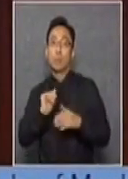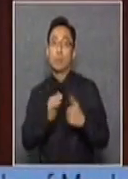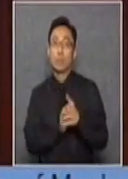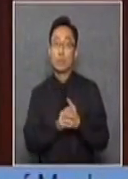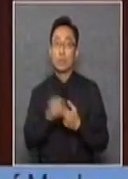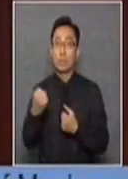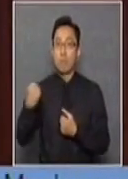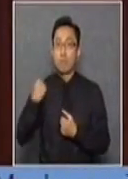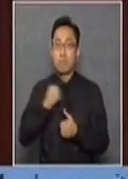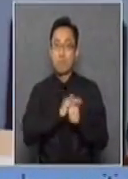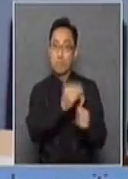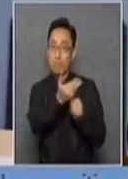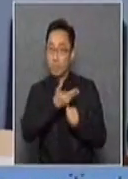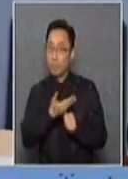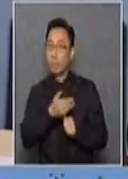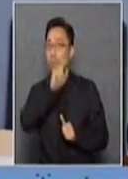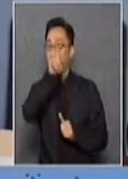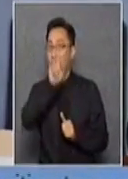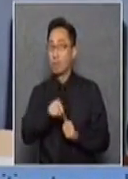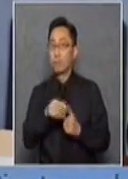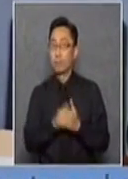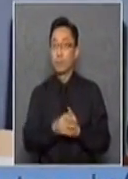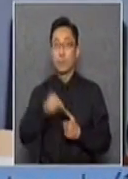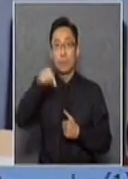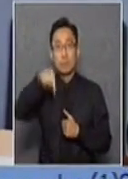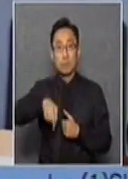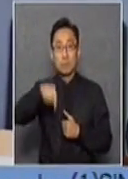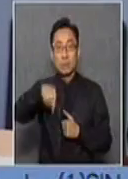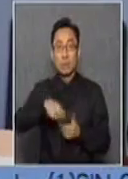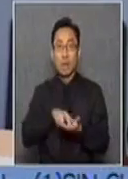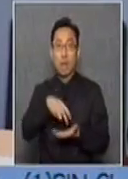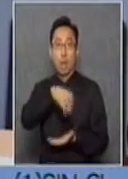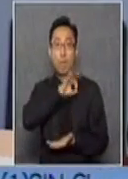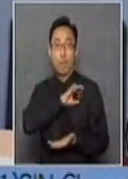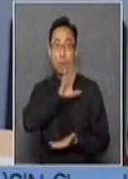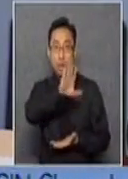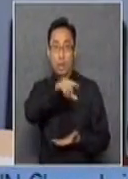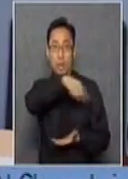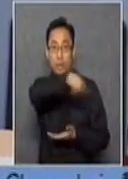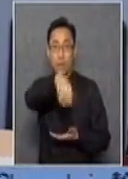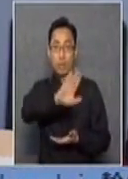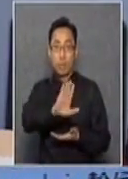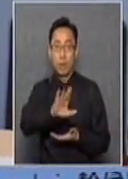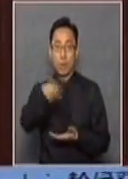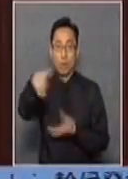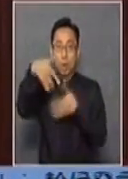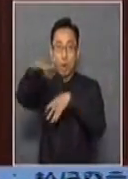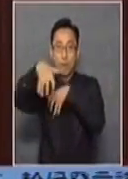我話俾香港人聽，呢度唔係立法會，唔係佢哋嘅地方，要上街。